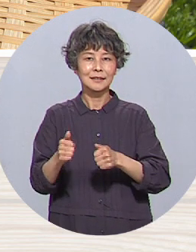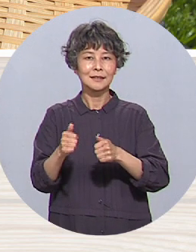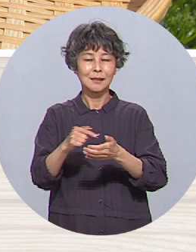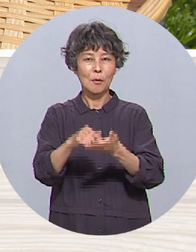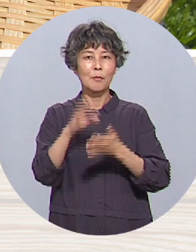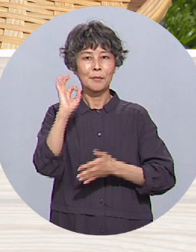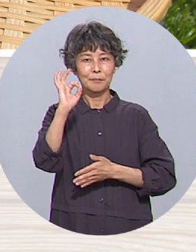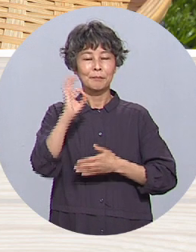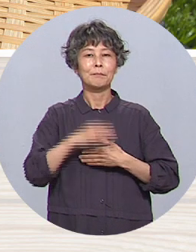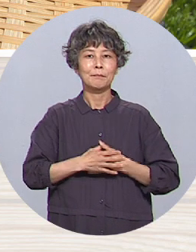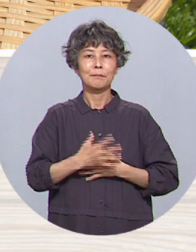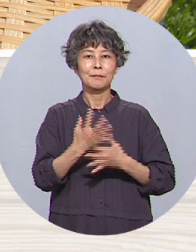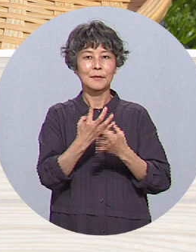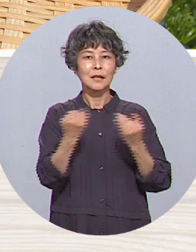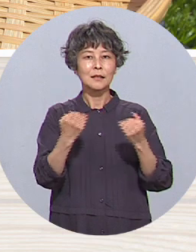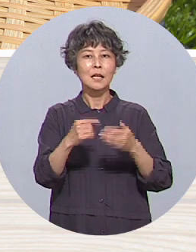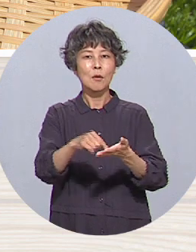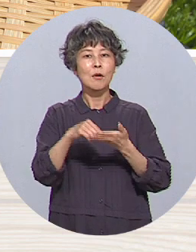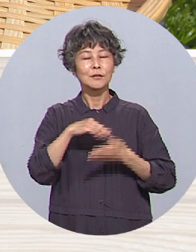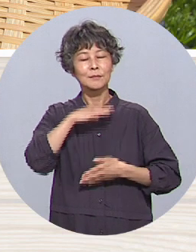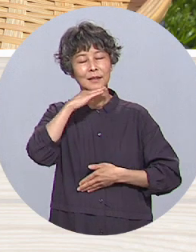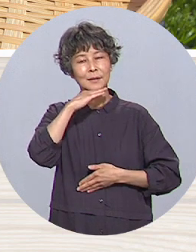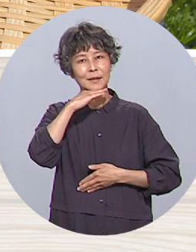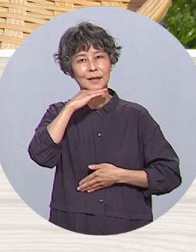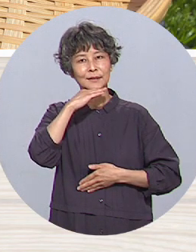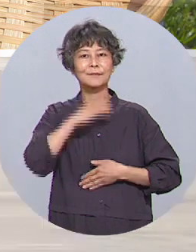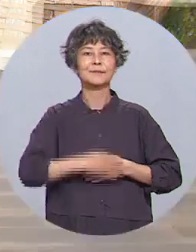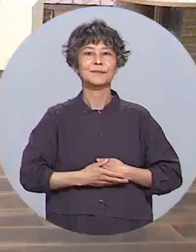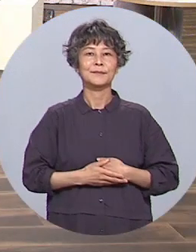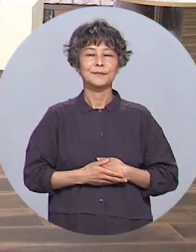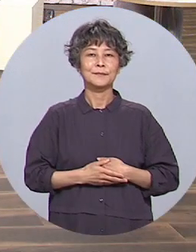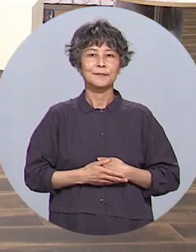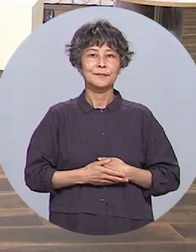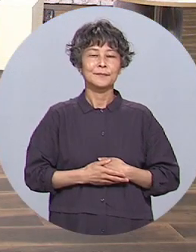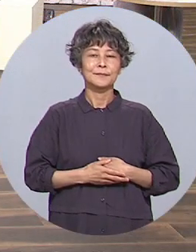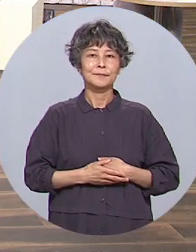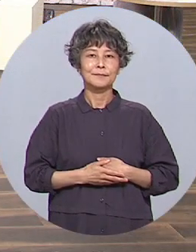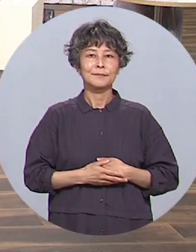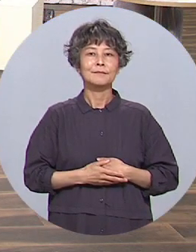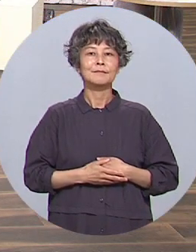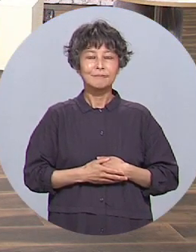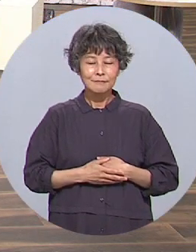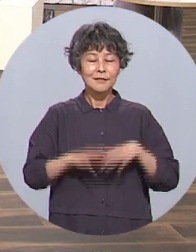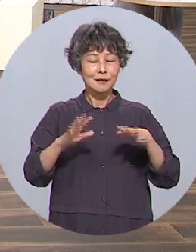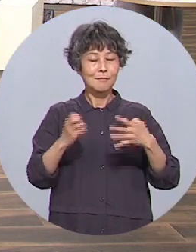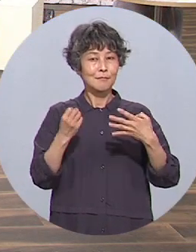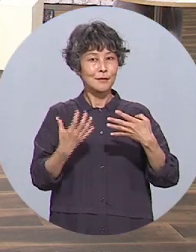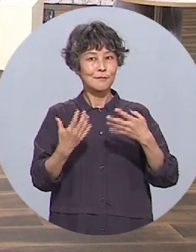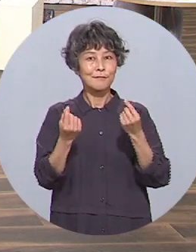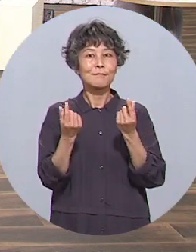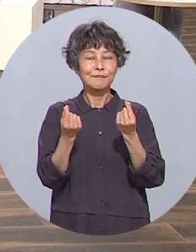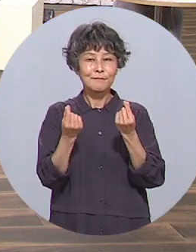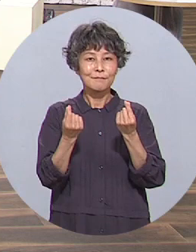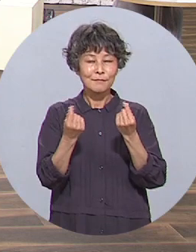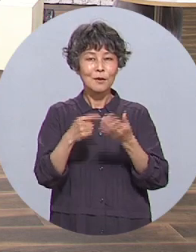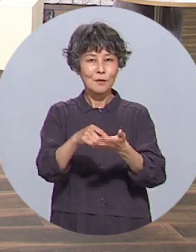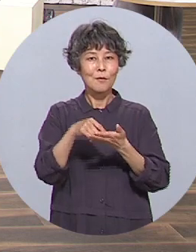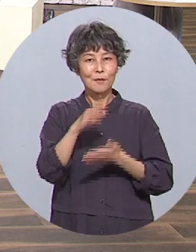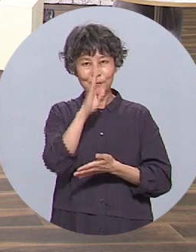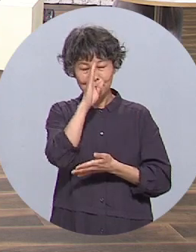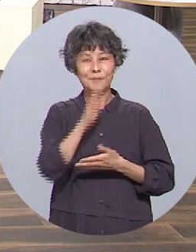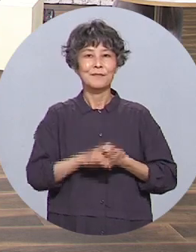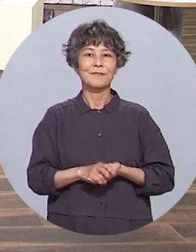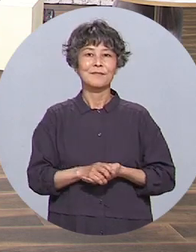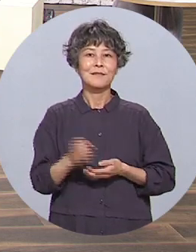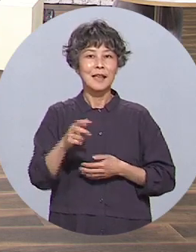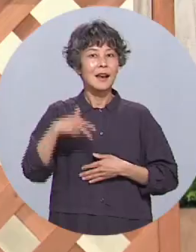応募いただけます。たくさんのご応募お待ちしております。 今旬ですからね、応募ください。